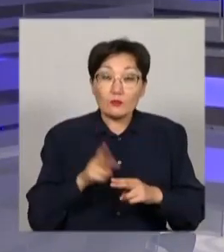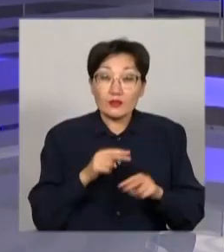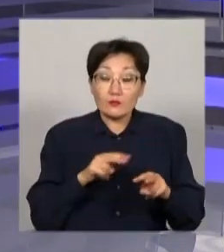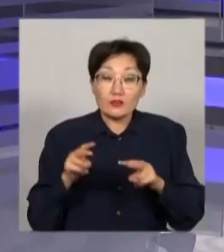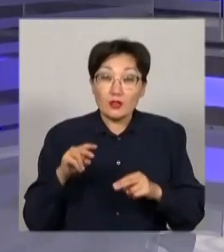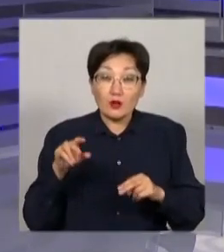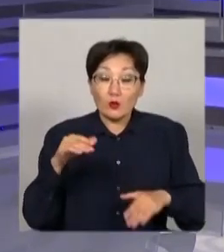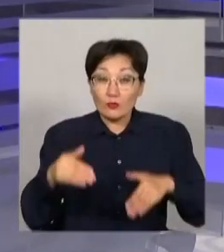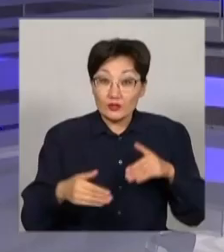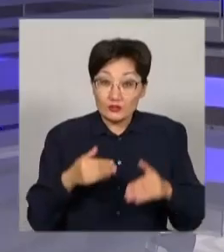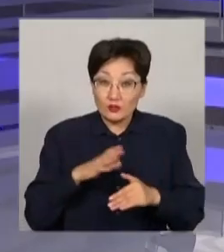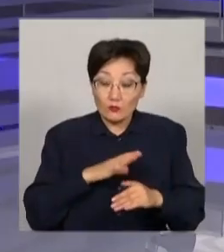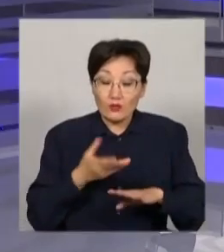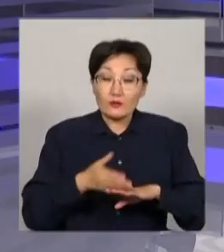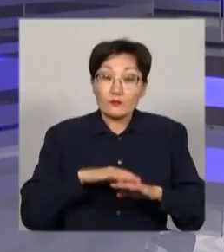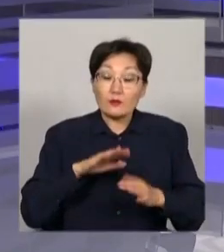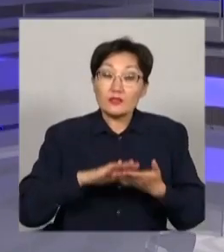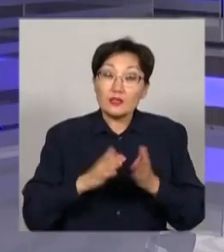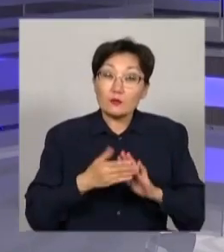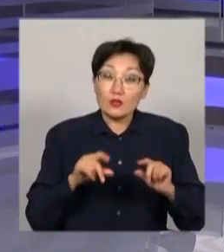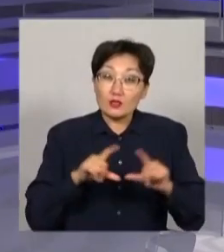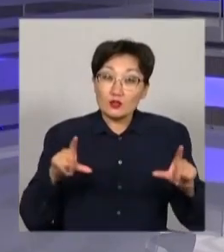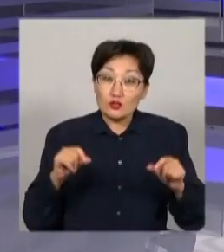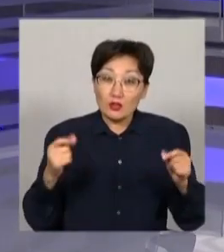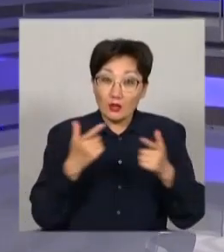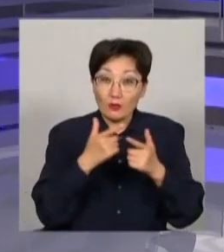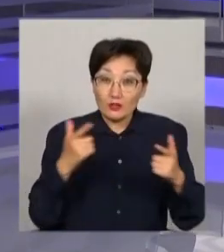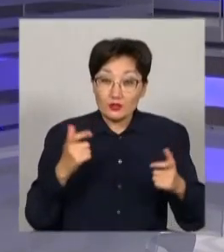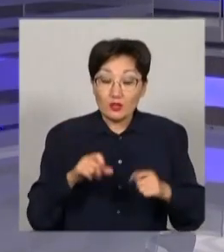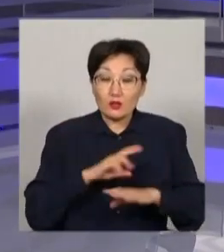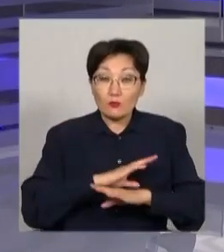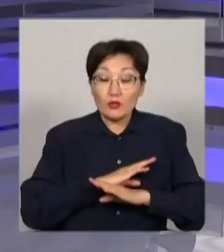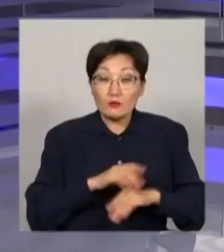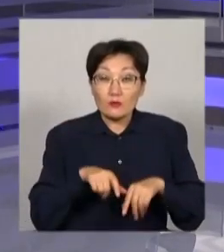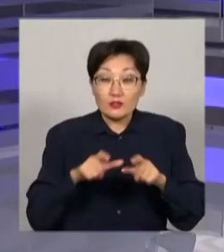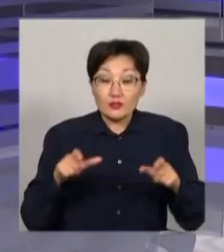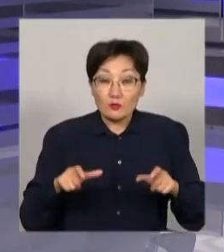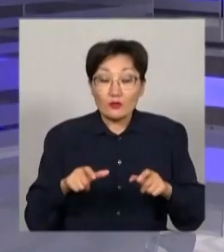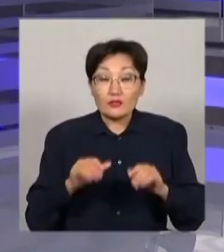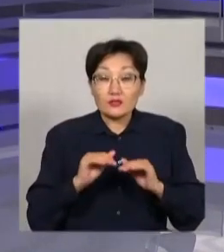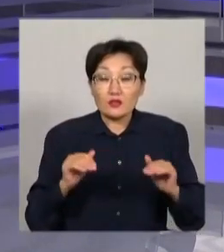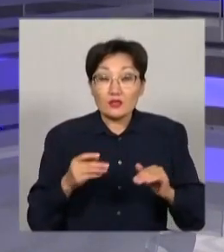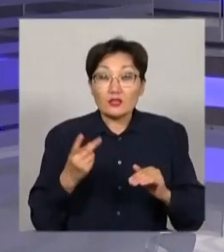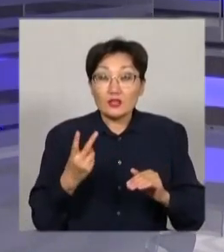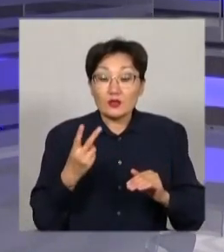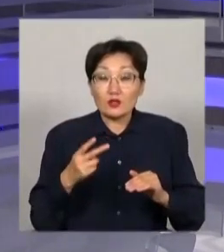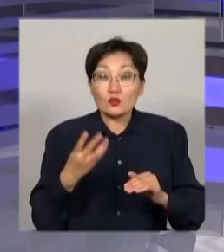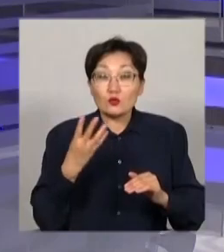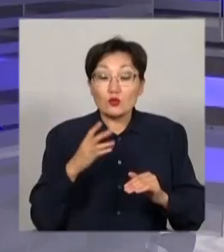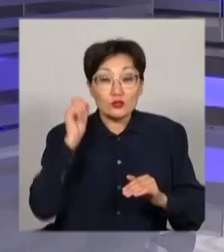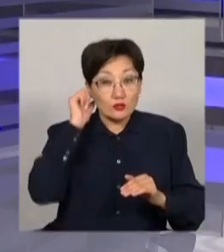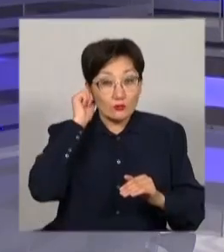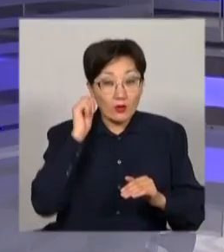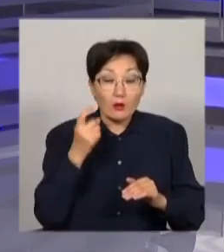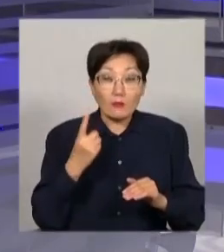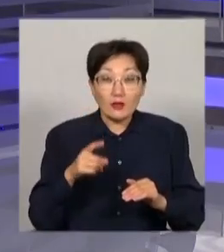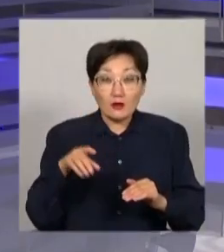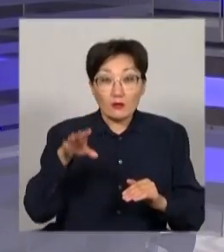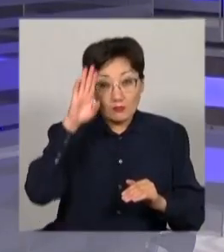шомылған. Жергілікті төтенше жағдайлар департаментінің хабарлауынша, қайтыс болғандардың екеуі 4 жаста болса, біреуі 5-те